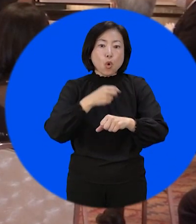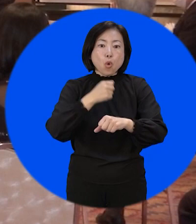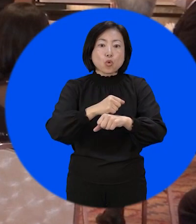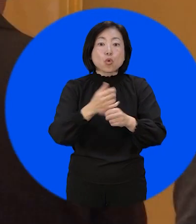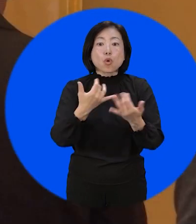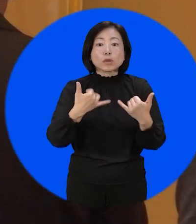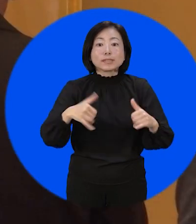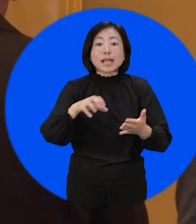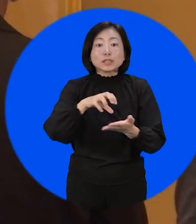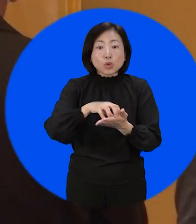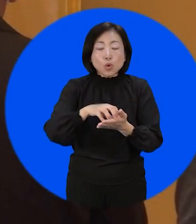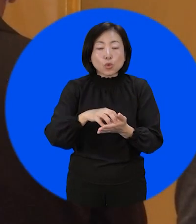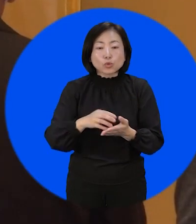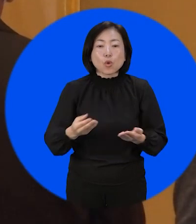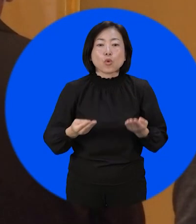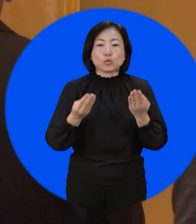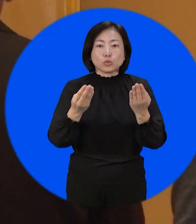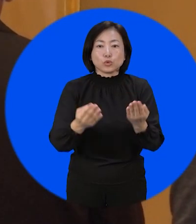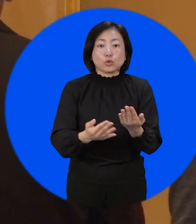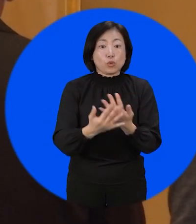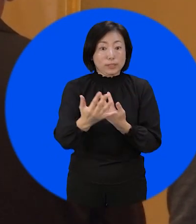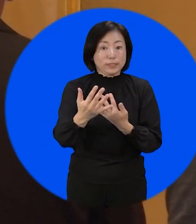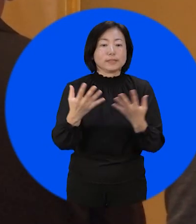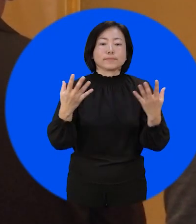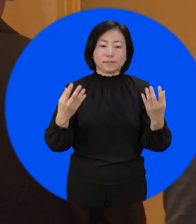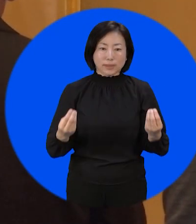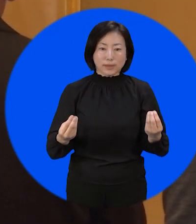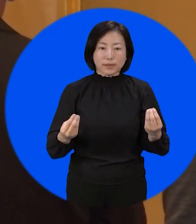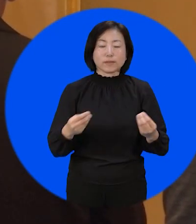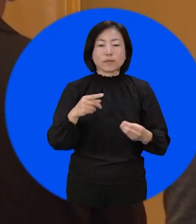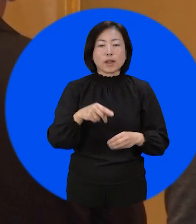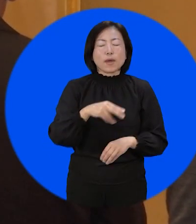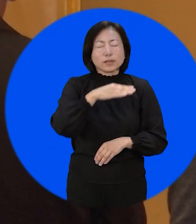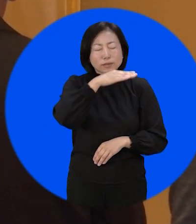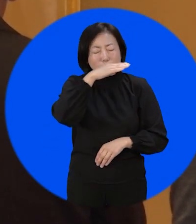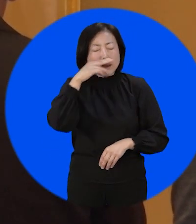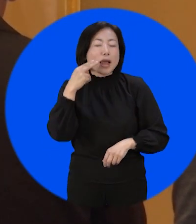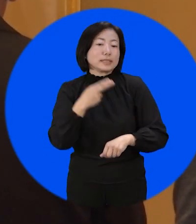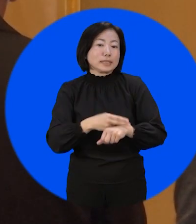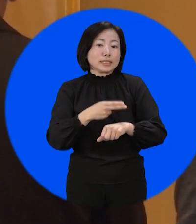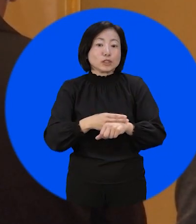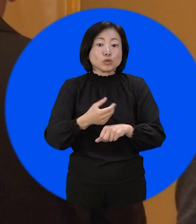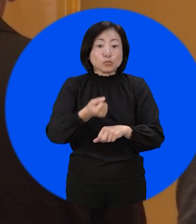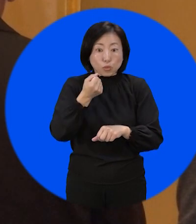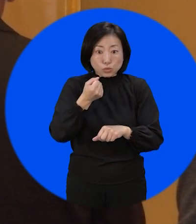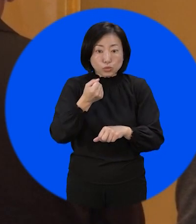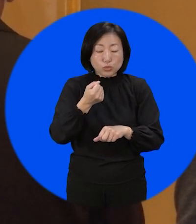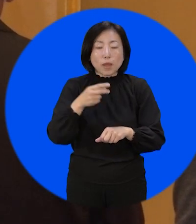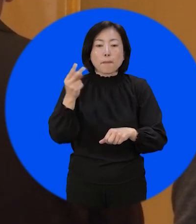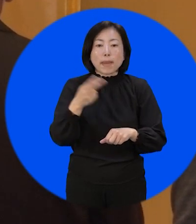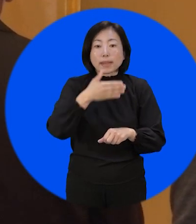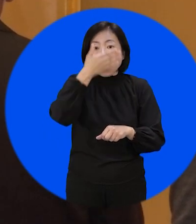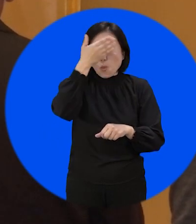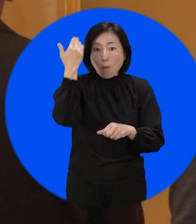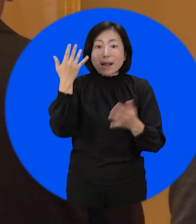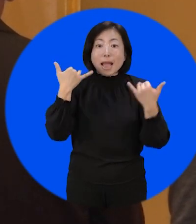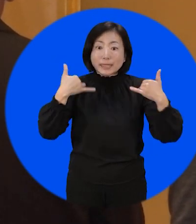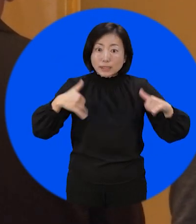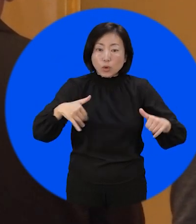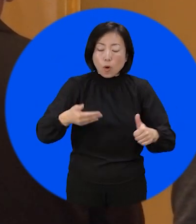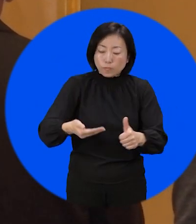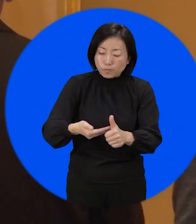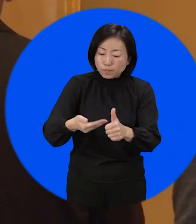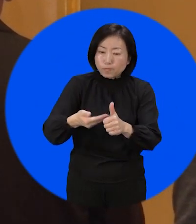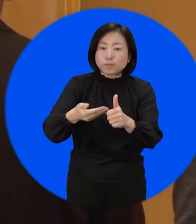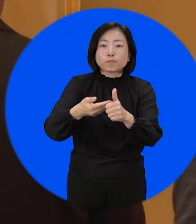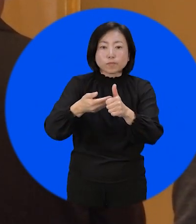。これは優れた技能を持ち、長年にわたり若い人たちの模範として活躍されている